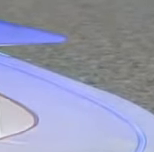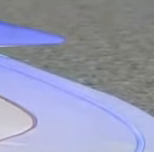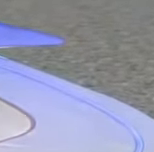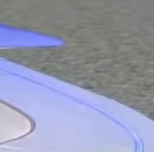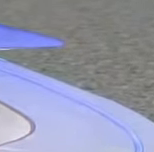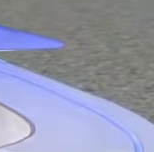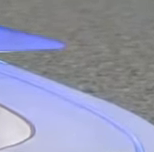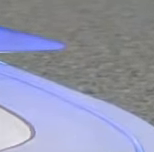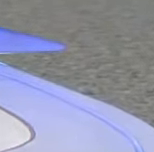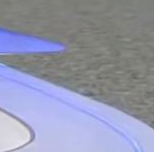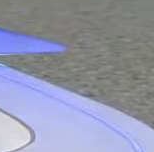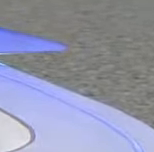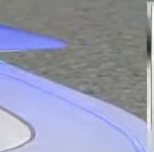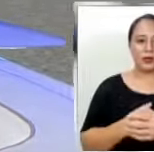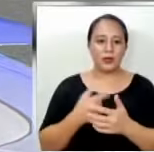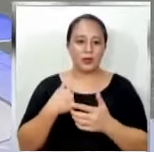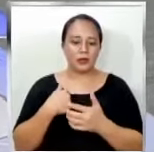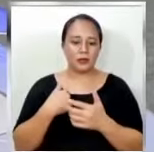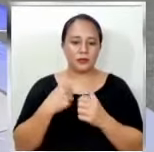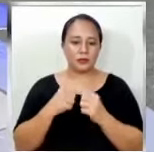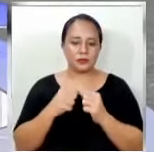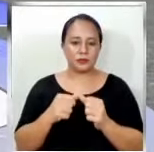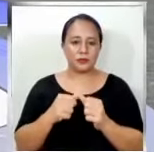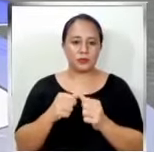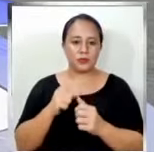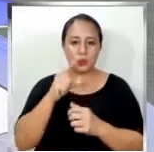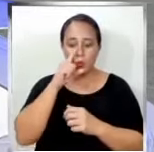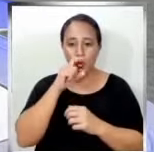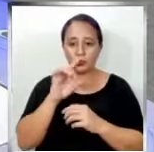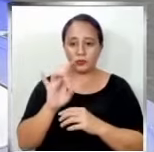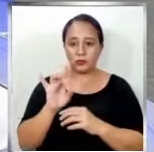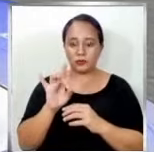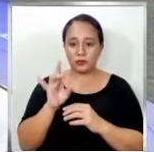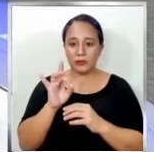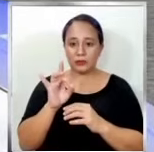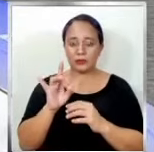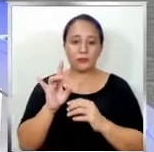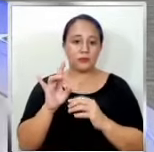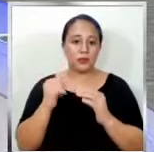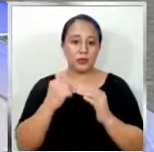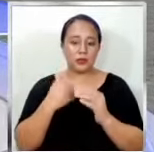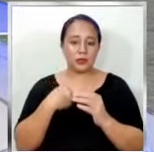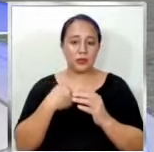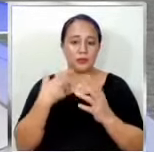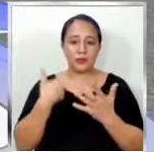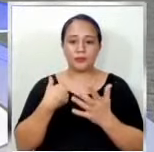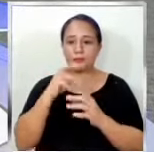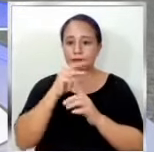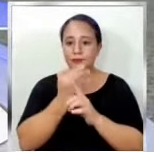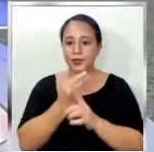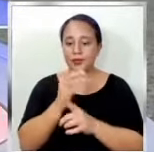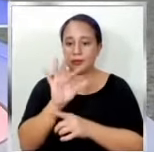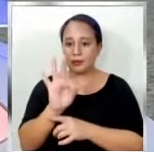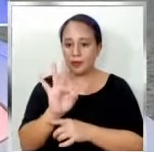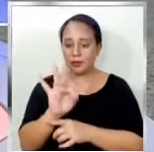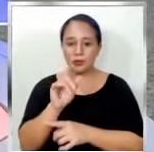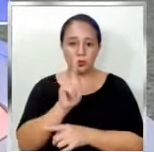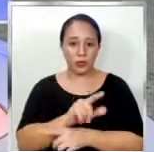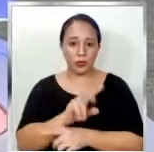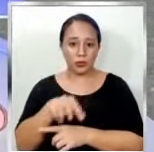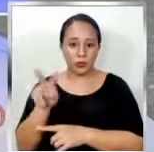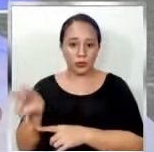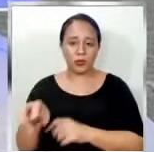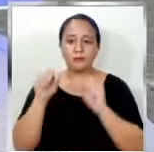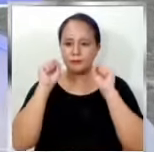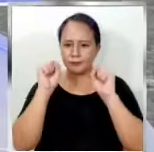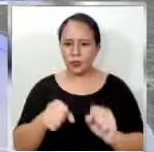Z ka ba na mag-18 years old na bago o pagsapit mismo ng May 9, 2022? Pwede ka na